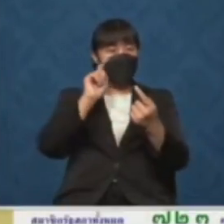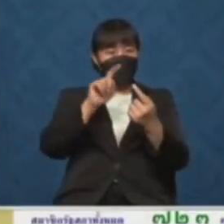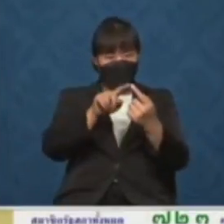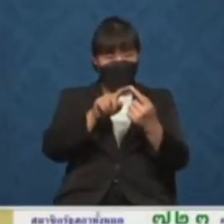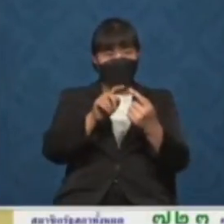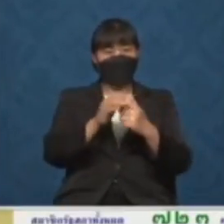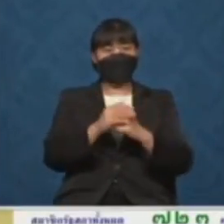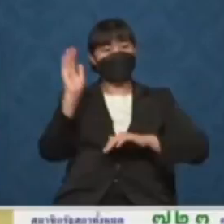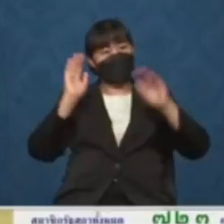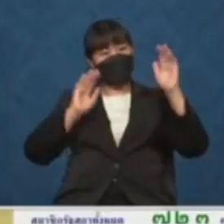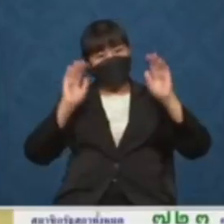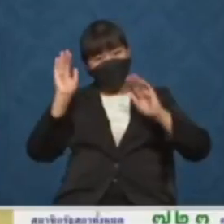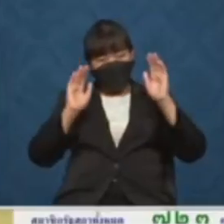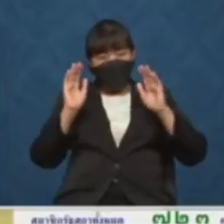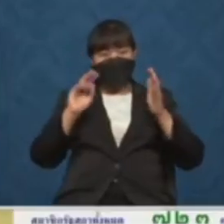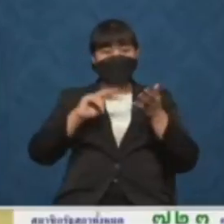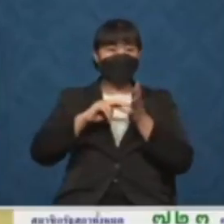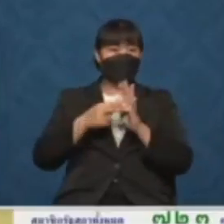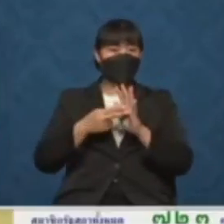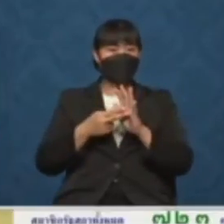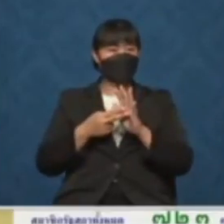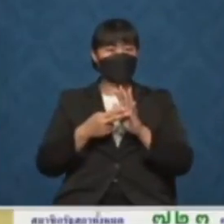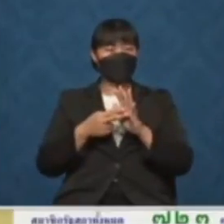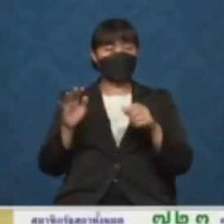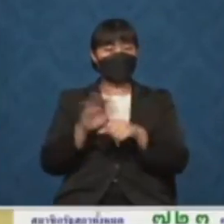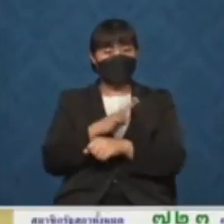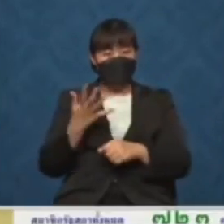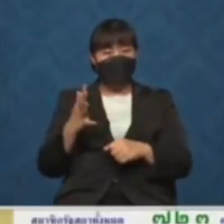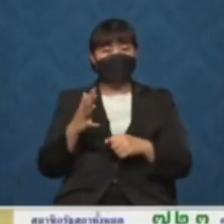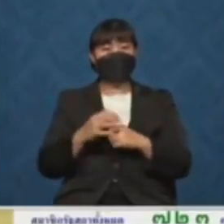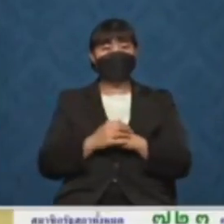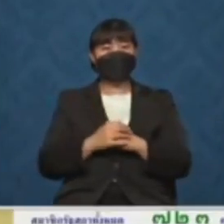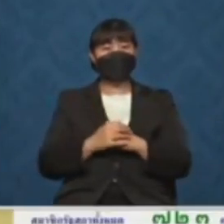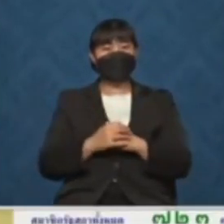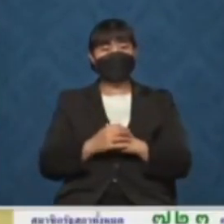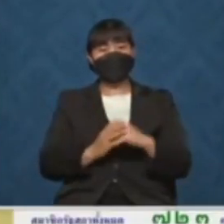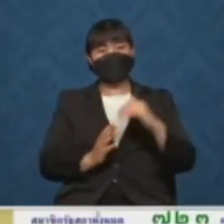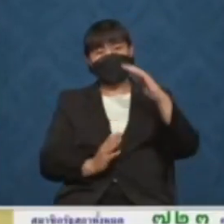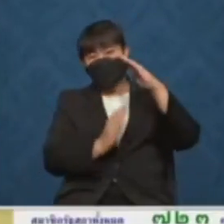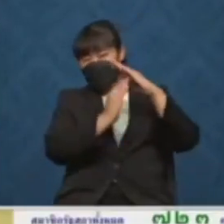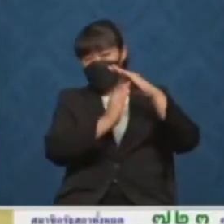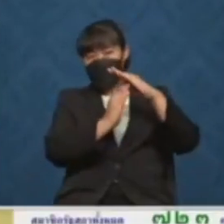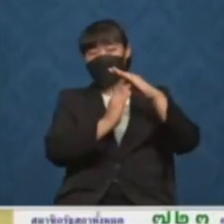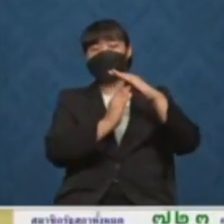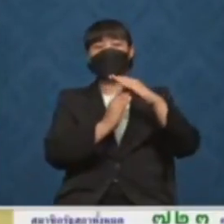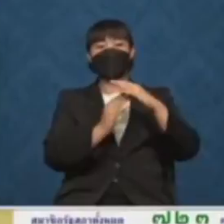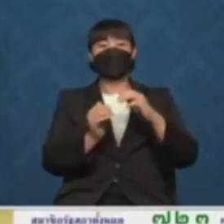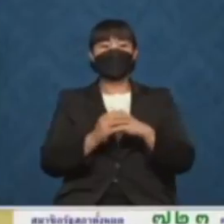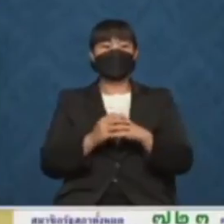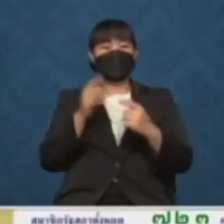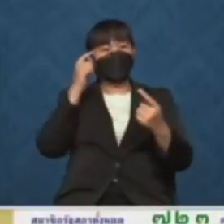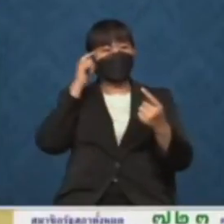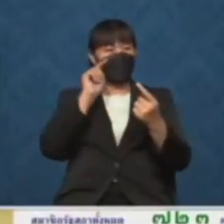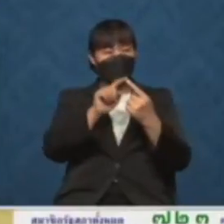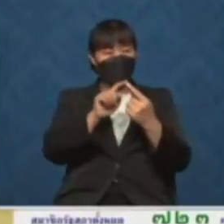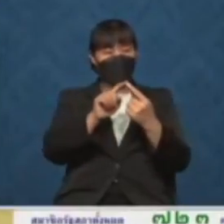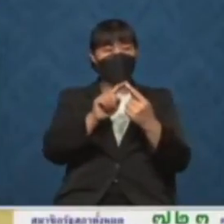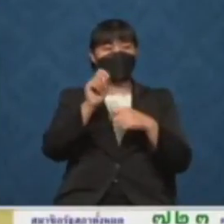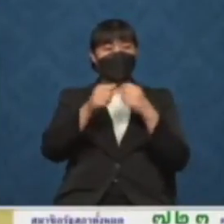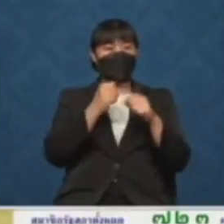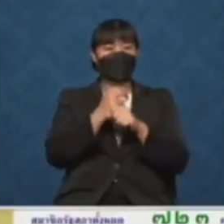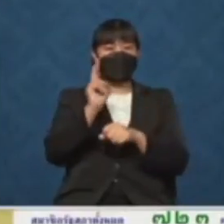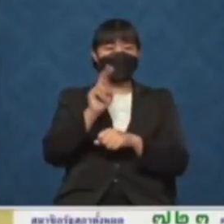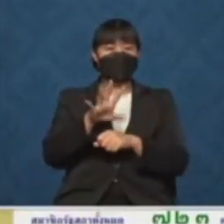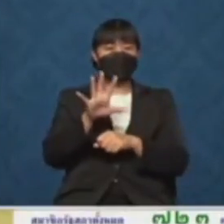แบบtradingนี่คแ่มาตรประเทศนะครักำหนดปองหมายสูสุด่ากำหนปหมายของเราว่าในปี 2564